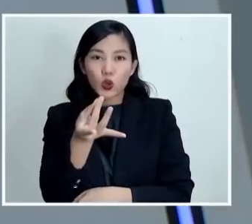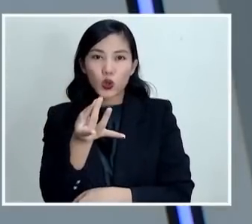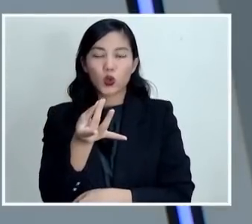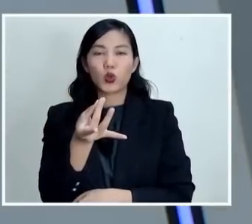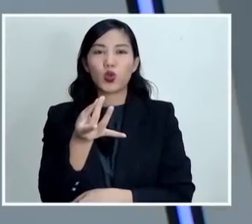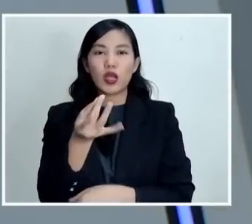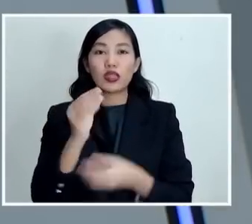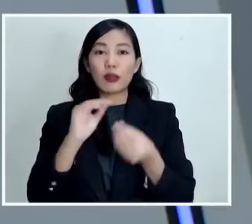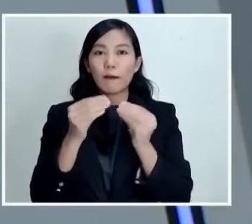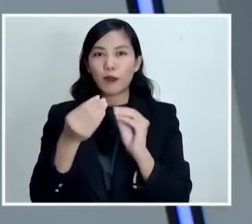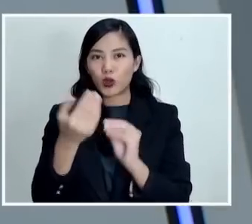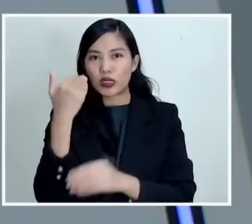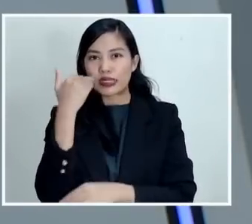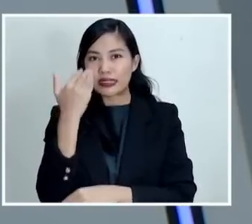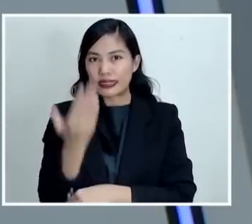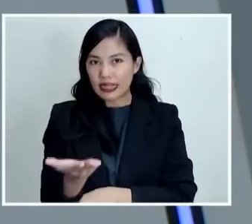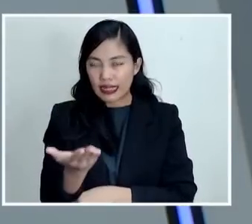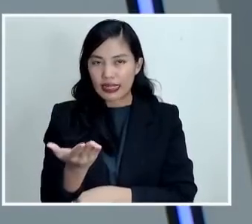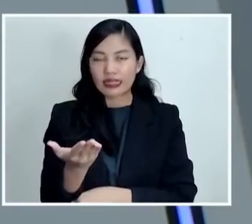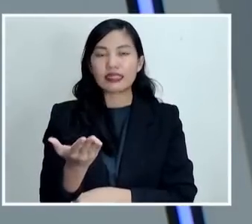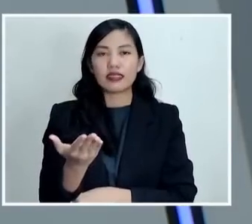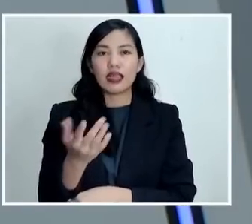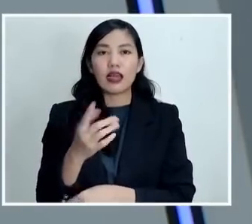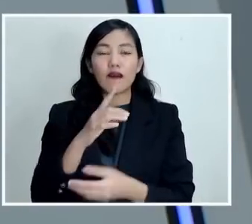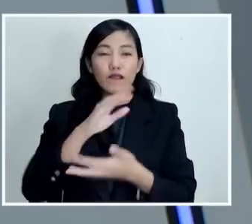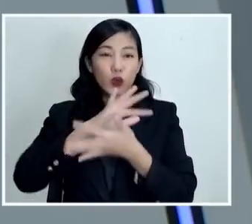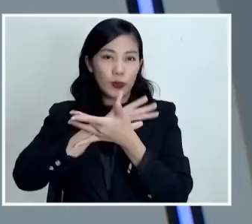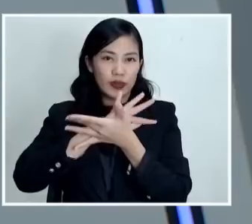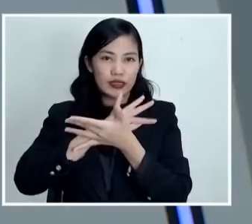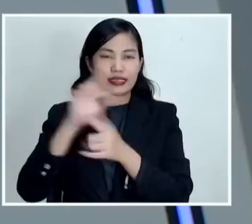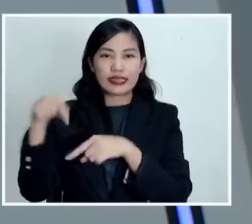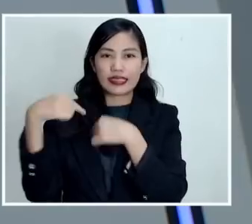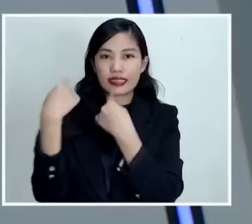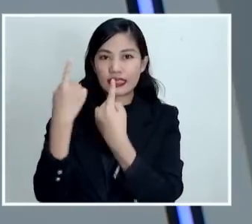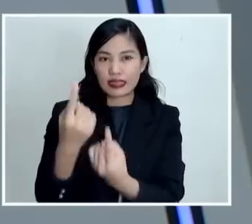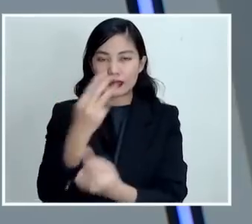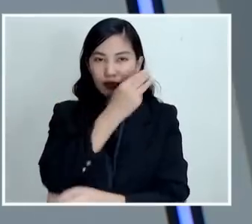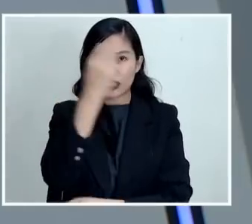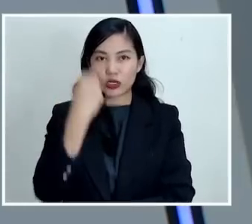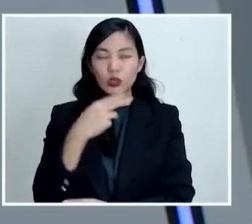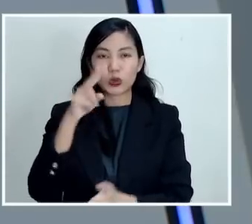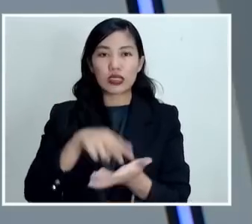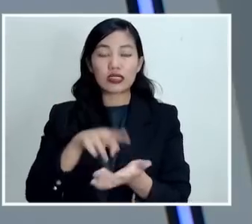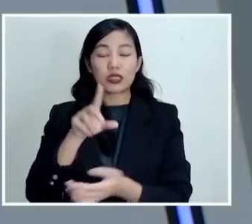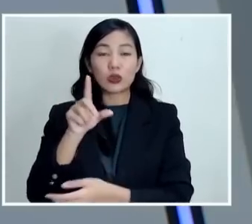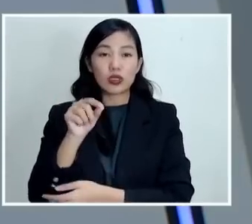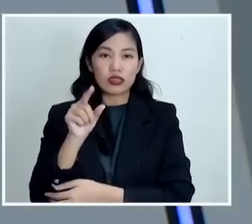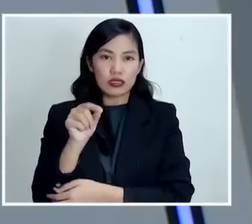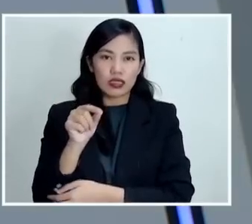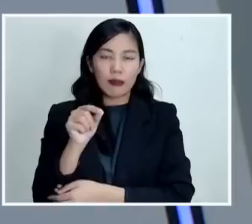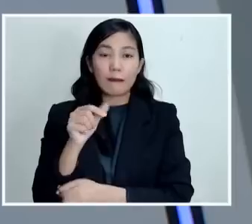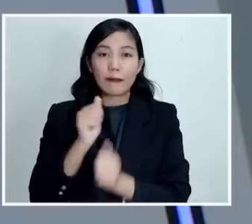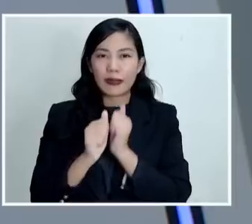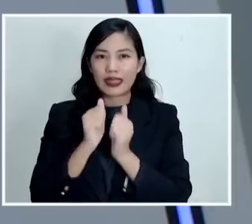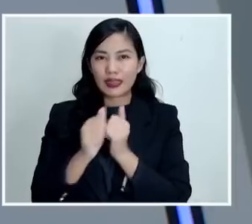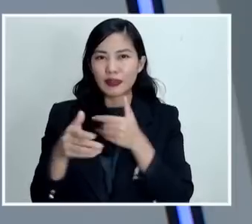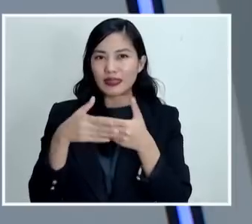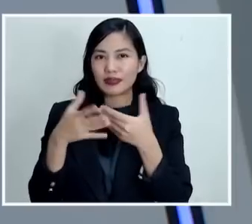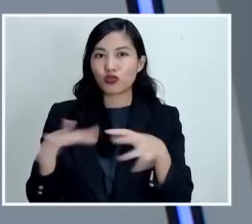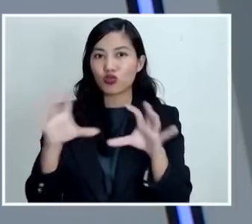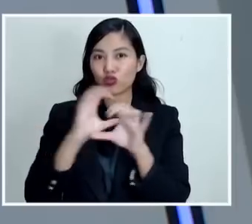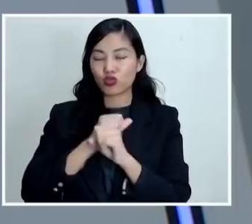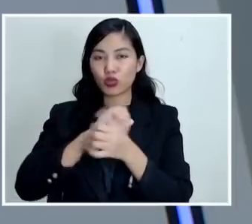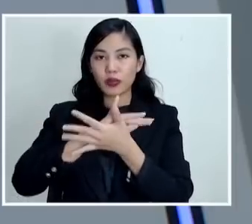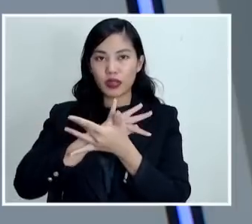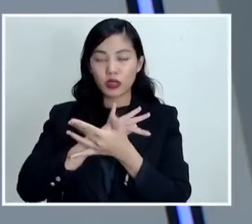mula pa noong Marso 2020. Hudyat na maaaring patapos na ang pandemya. Kasabay nito, ipinaliwanag naman ng